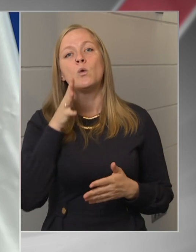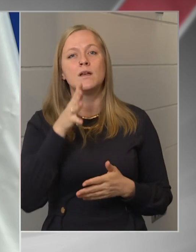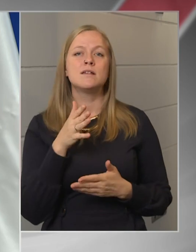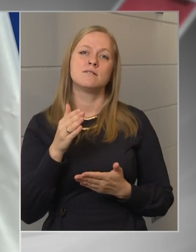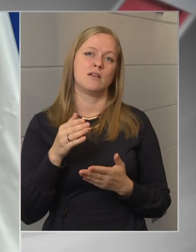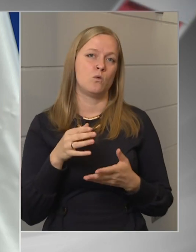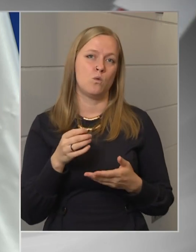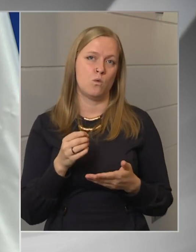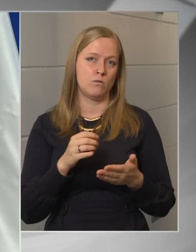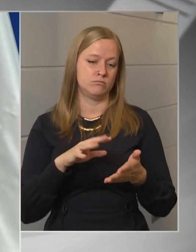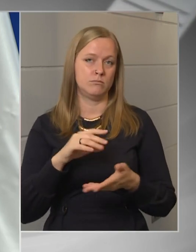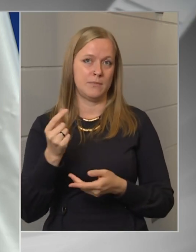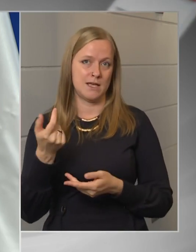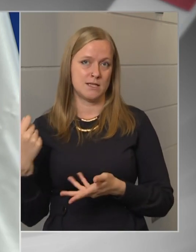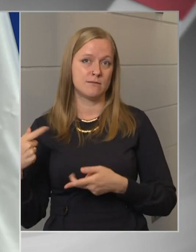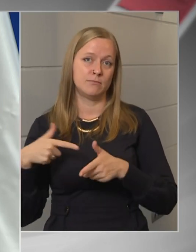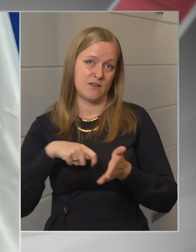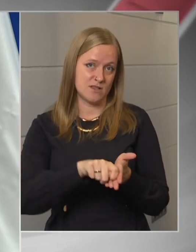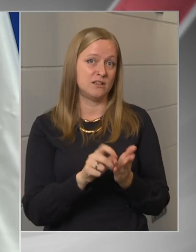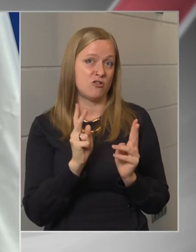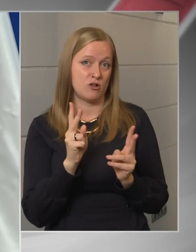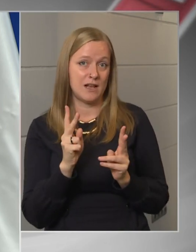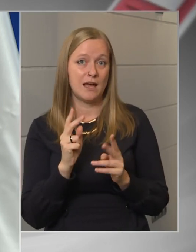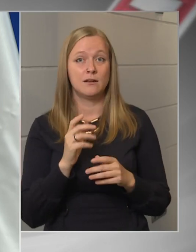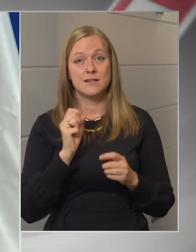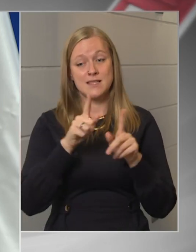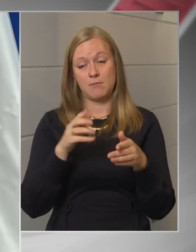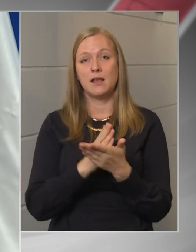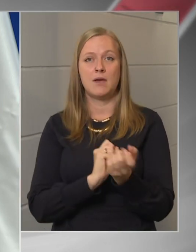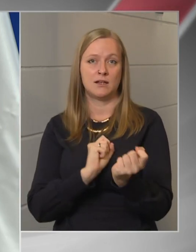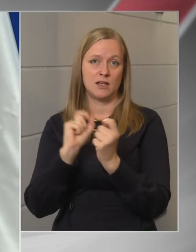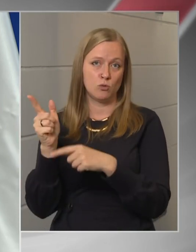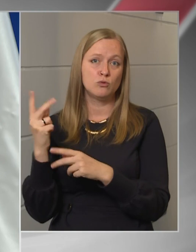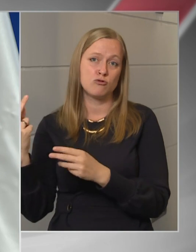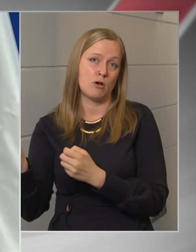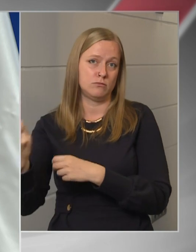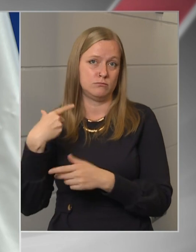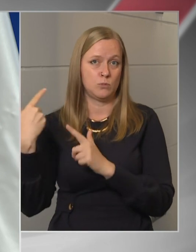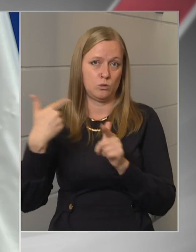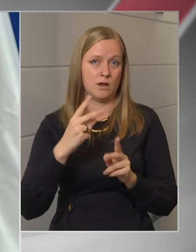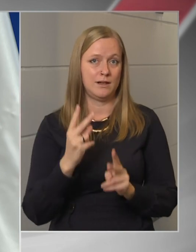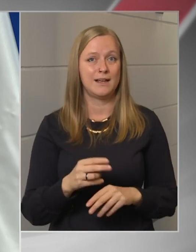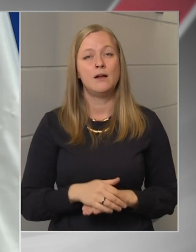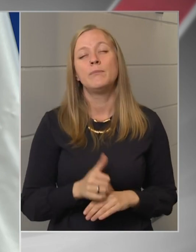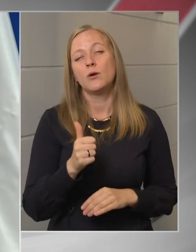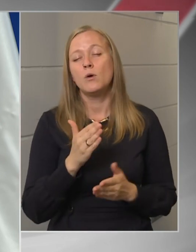kiküldtünk, tehát azokat csak ki kell fizetni, és akkor az egyik ágon Magyarországra érkező pénzek